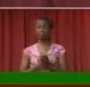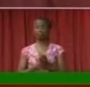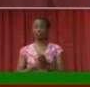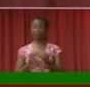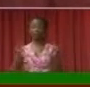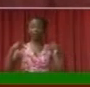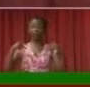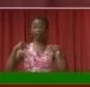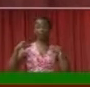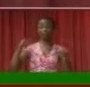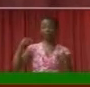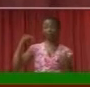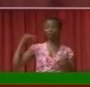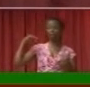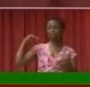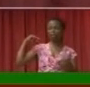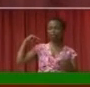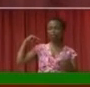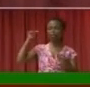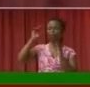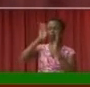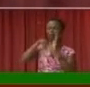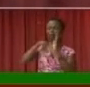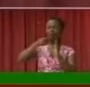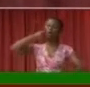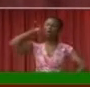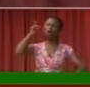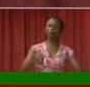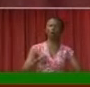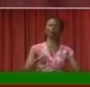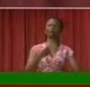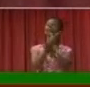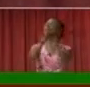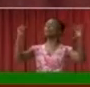le gouvernement américain dit libérez-nous ce monsieur-là,